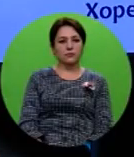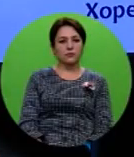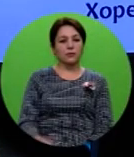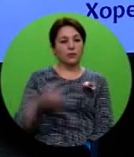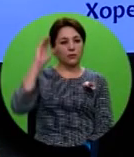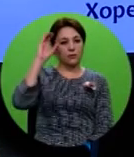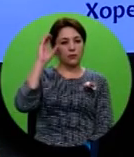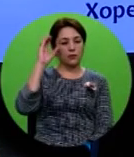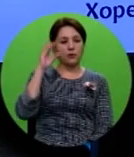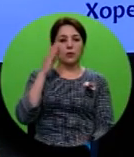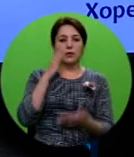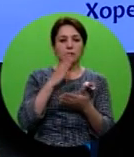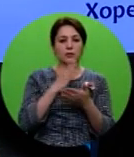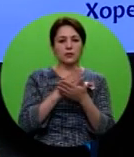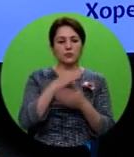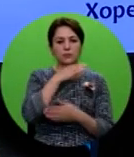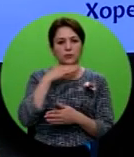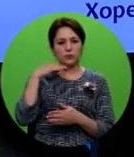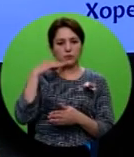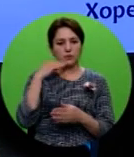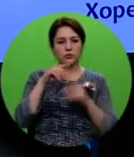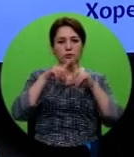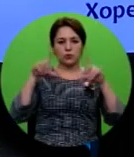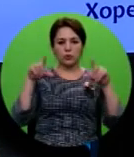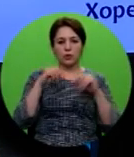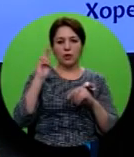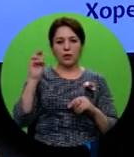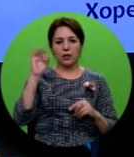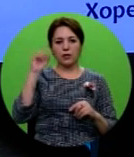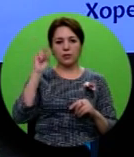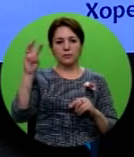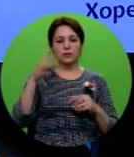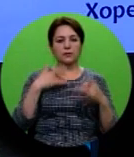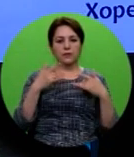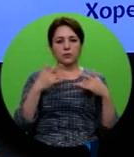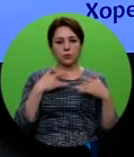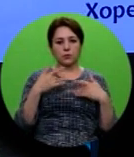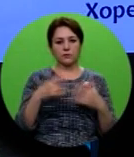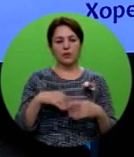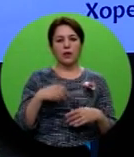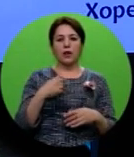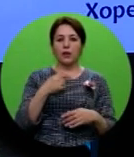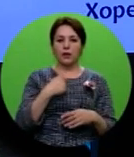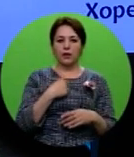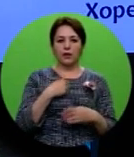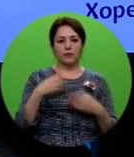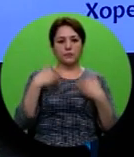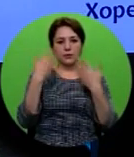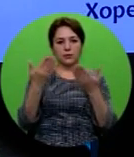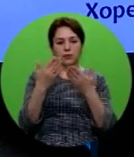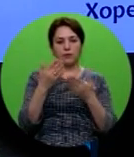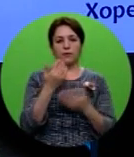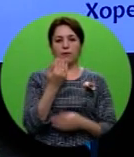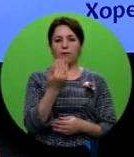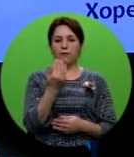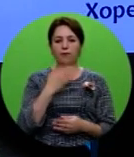В Узбекистане существует множество школ керамического искусства. Я представлю вам только три из